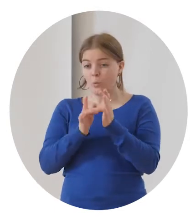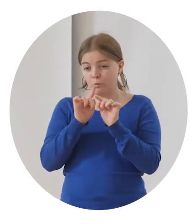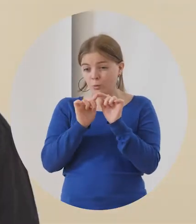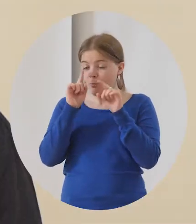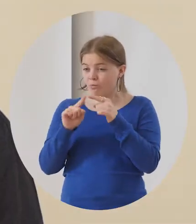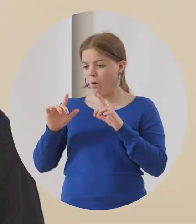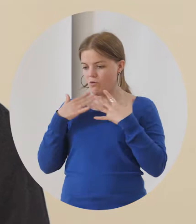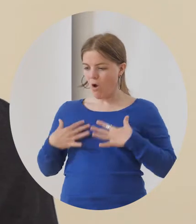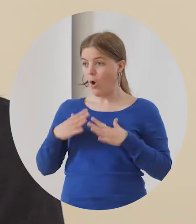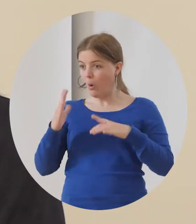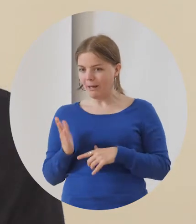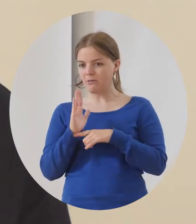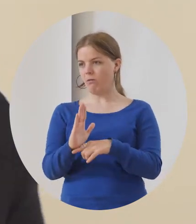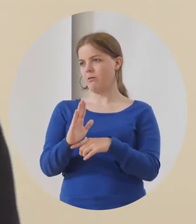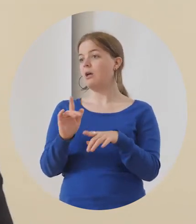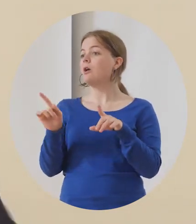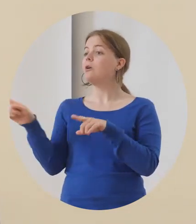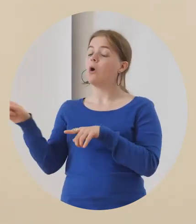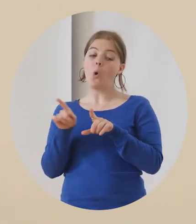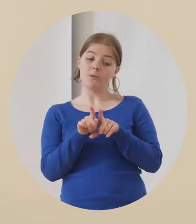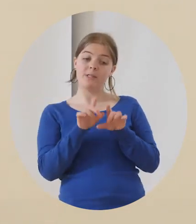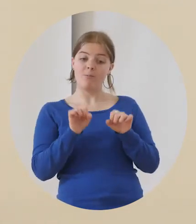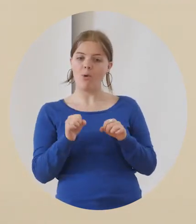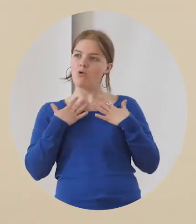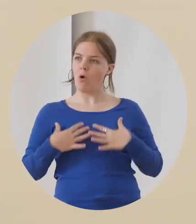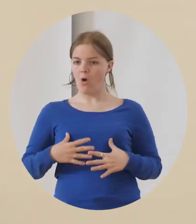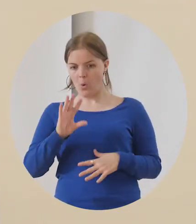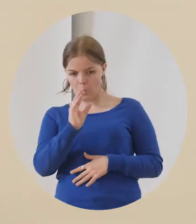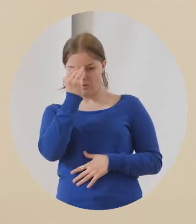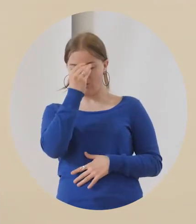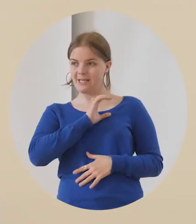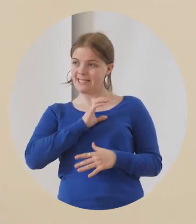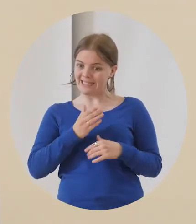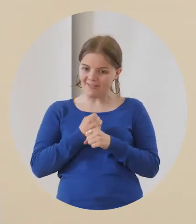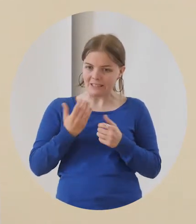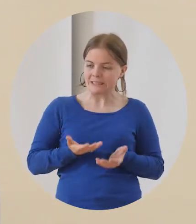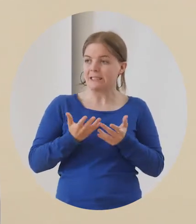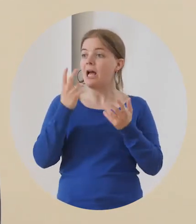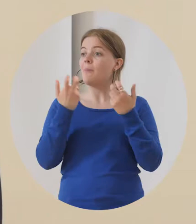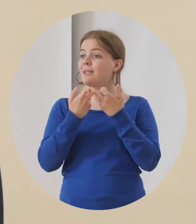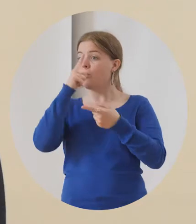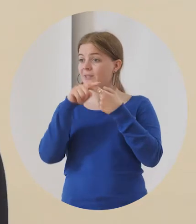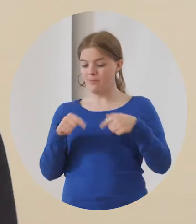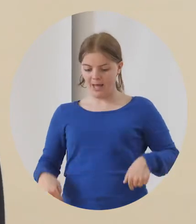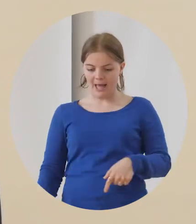éventuellement représenter le corps. Et puis aider à la conscience au niveau du corps aussi, en travaillant sur tout ce qui peut être la mobilité au niveau des